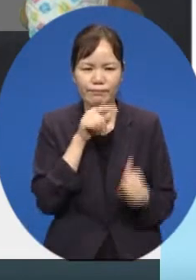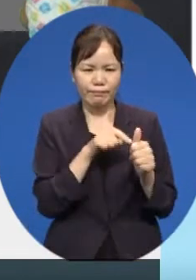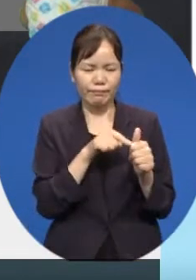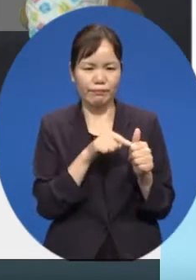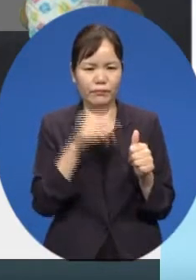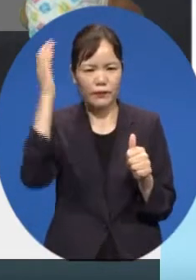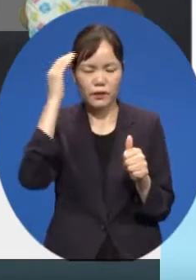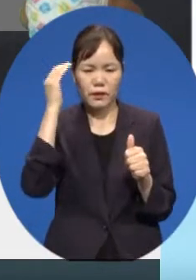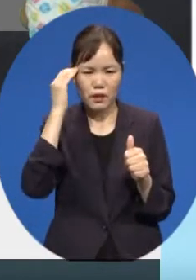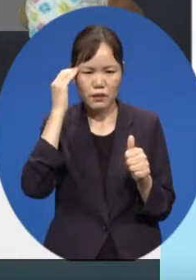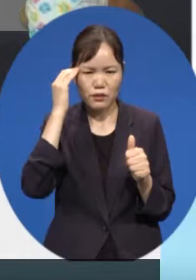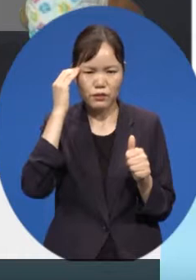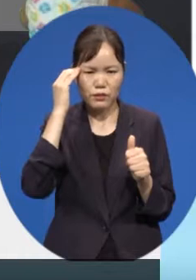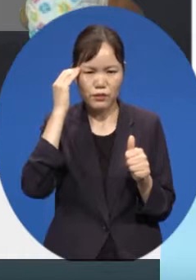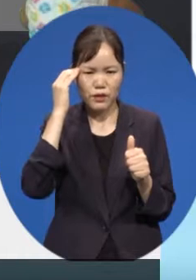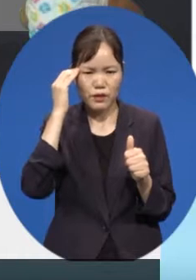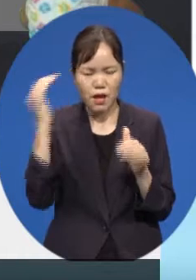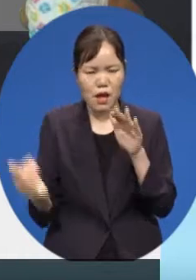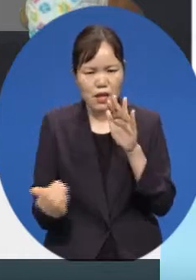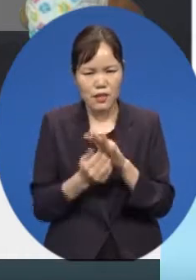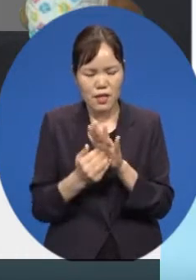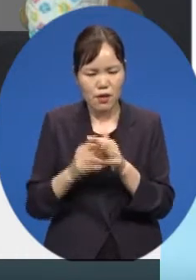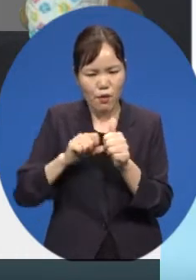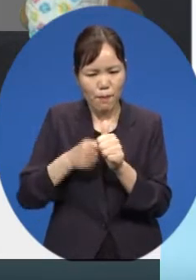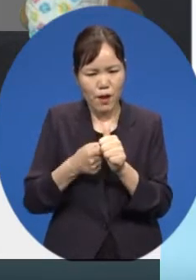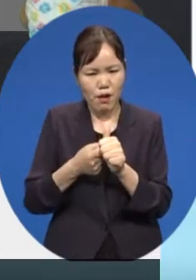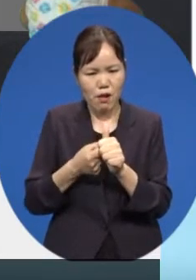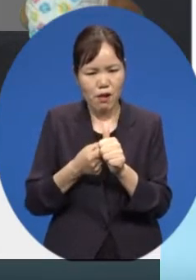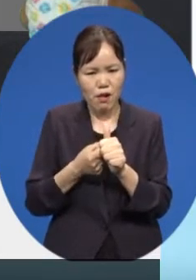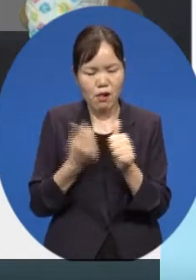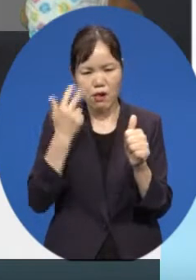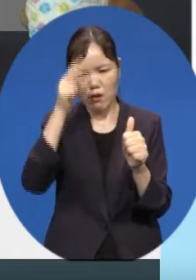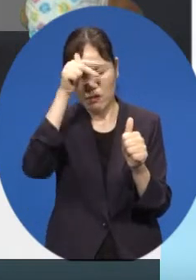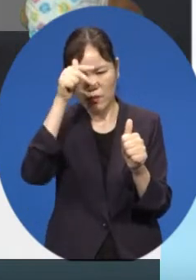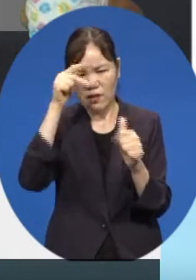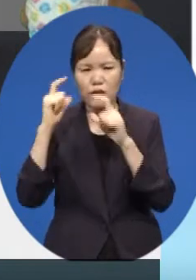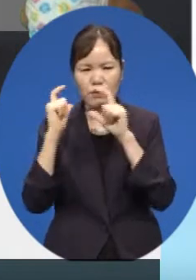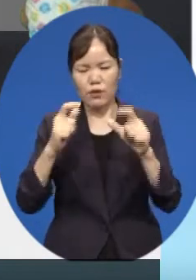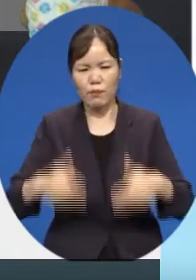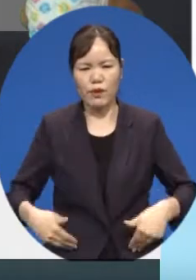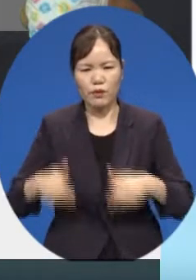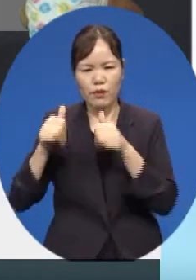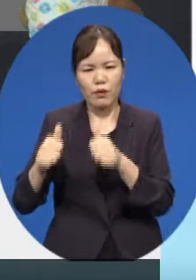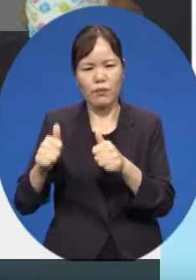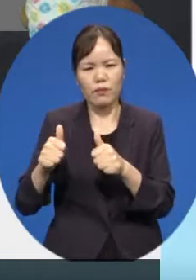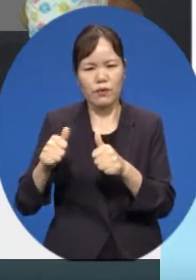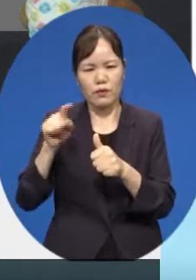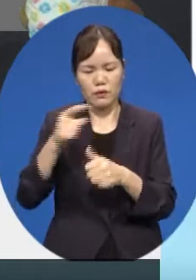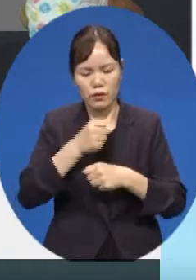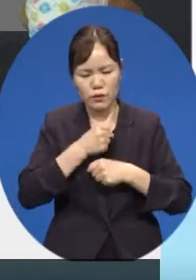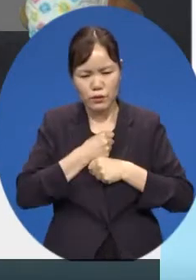대한민국에서 가지고 있는 최고의 복정 영을 검사는 구형 해야되고 법원은 좀